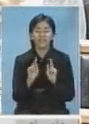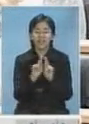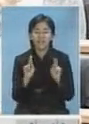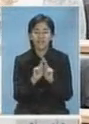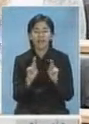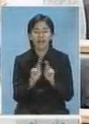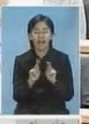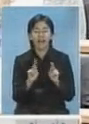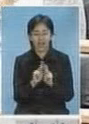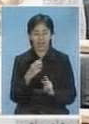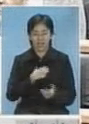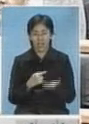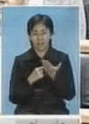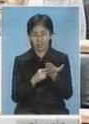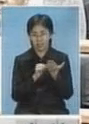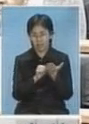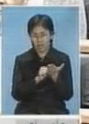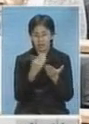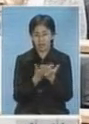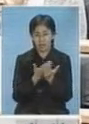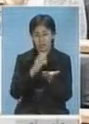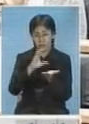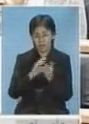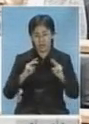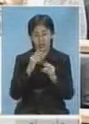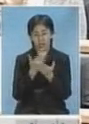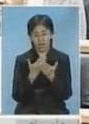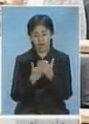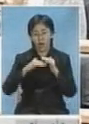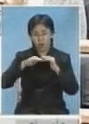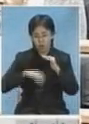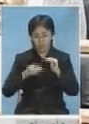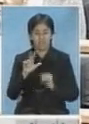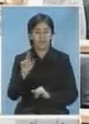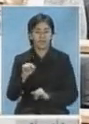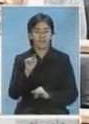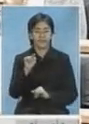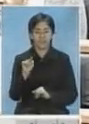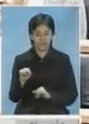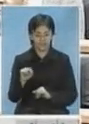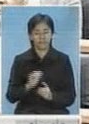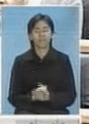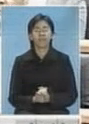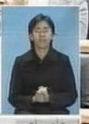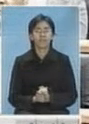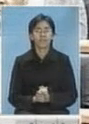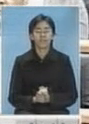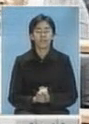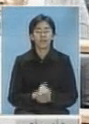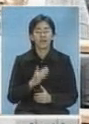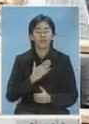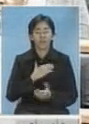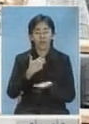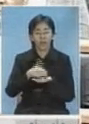ยที่ขอสงวนคำปรายติในการตัดงบประมาณของกระทรวงคลังลง 3% ครับท่านครับผมขออนุญาต